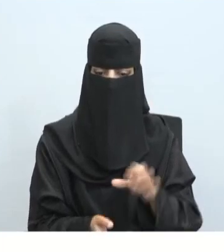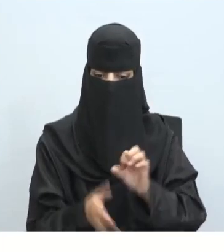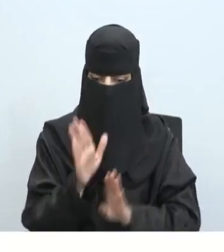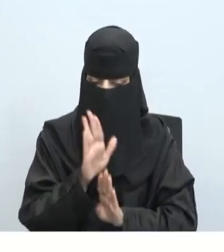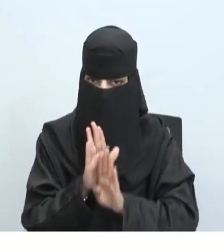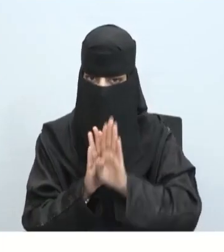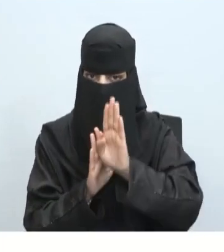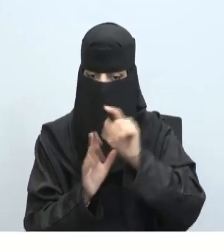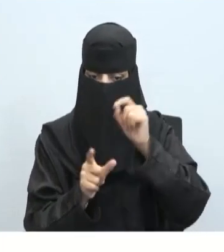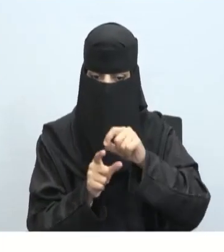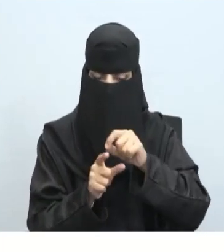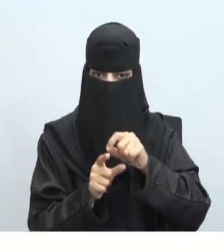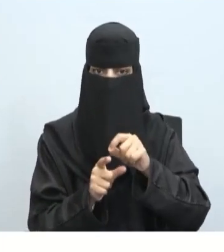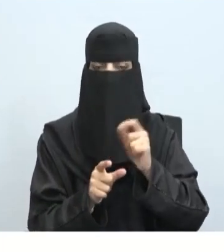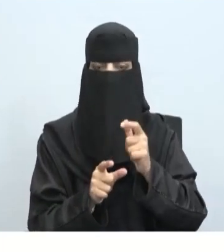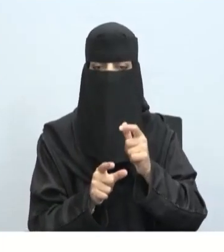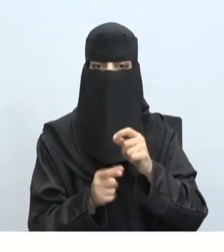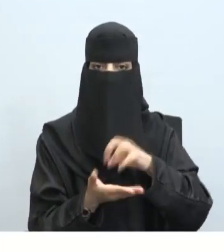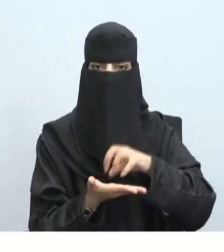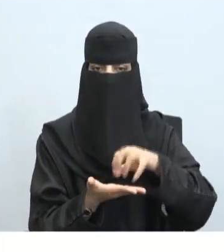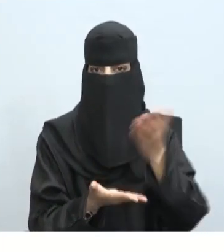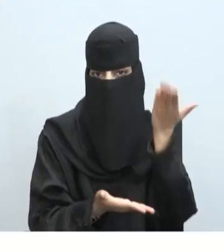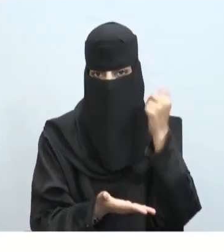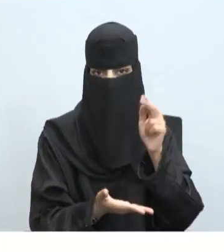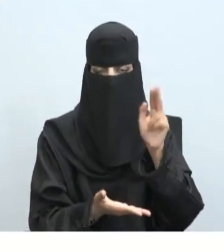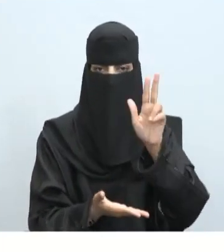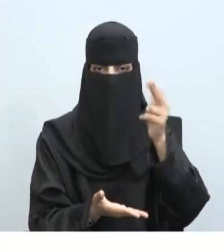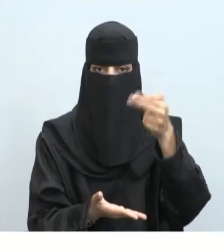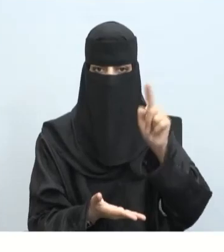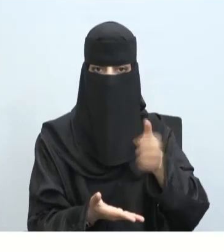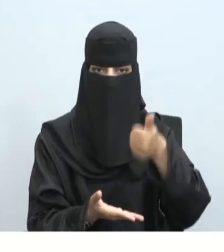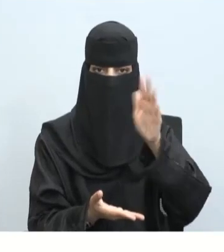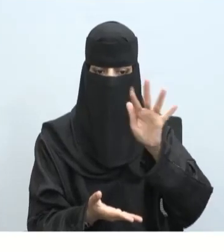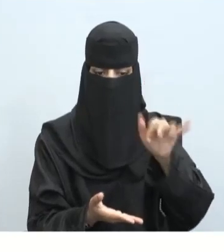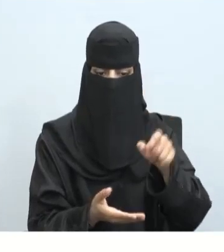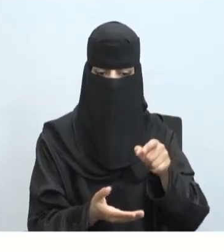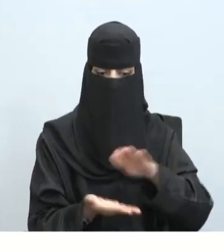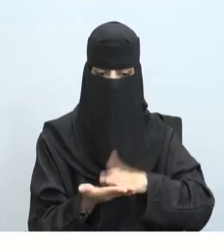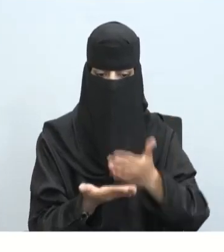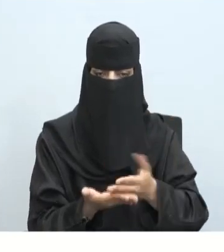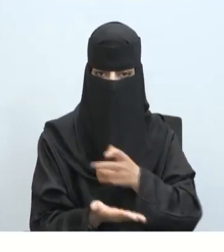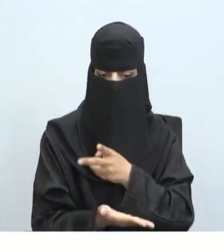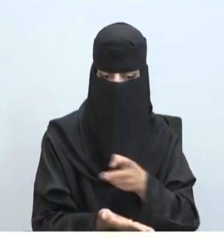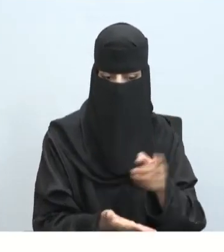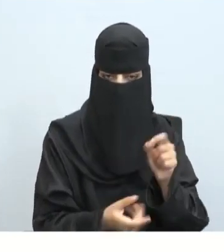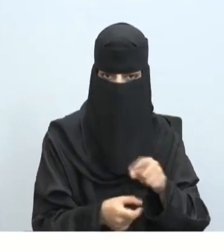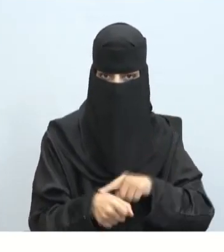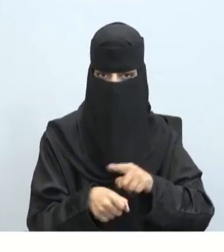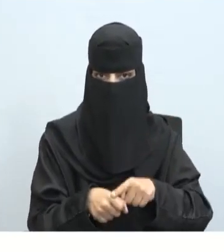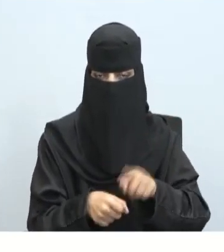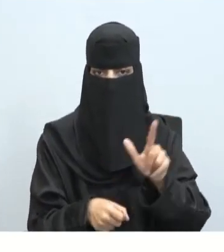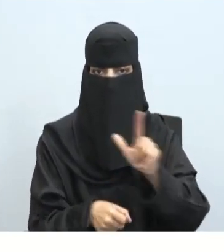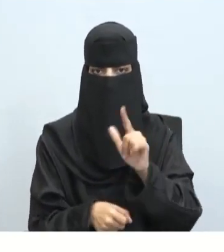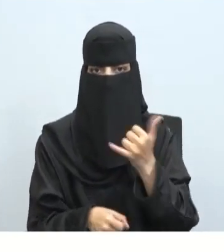وازدهرت في العصر العباسي فترجمت الكتب متنوعه الى